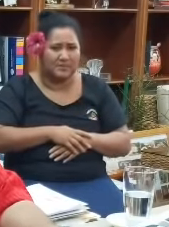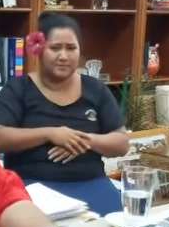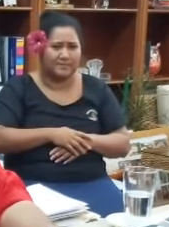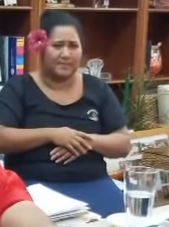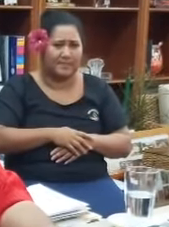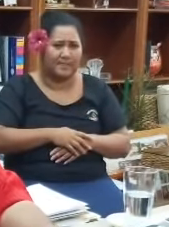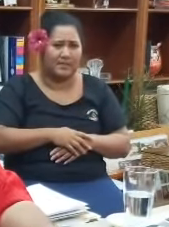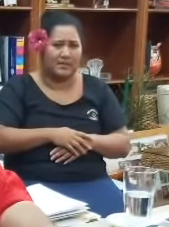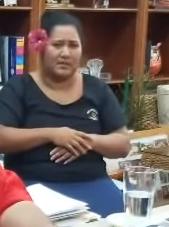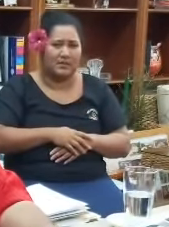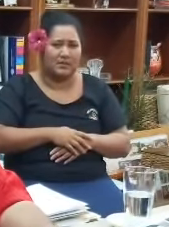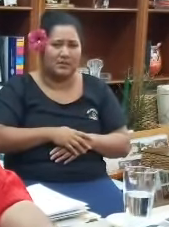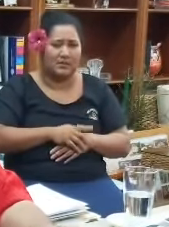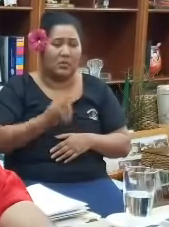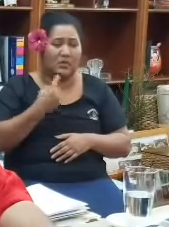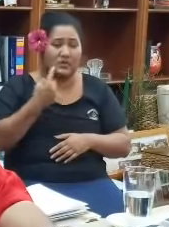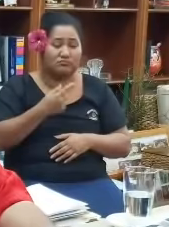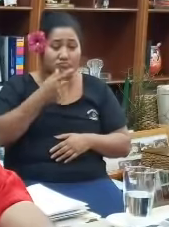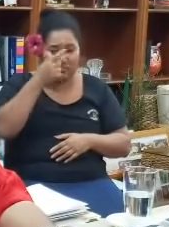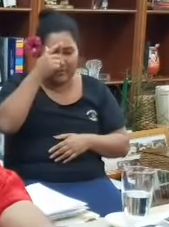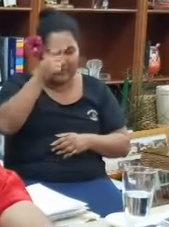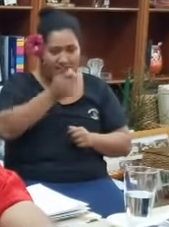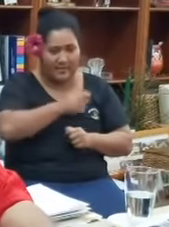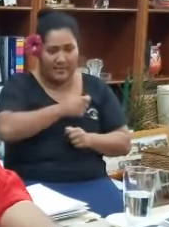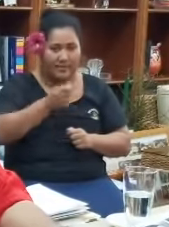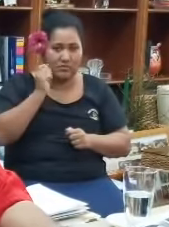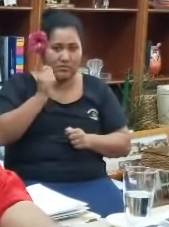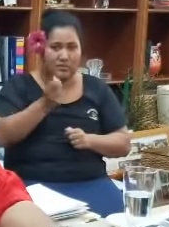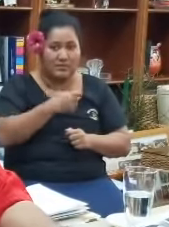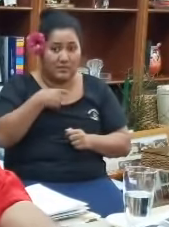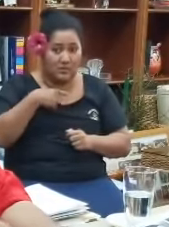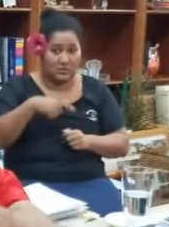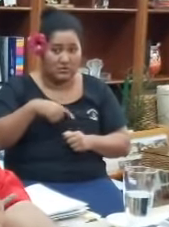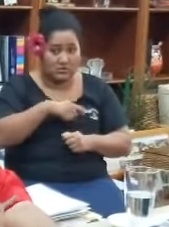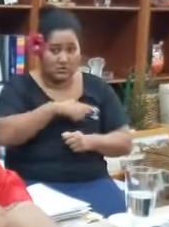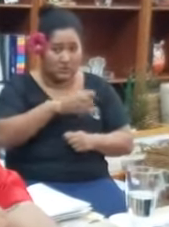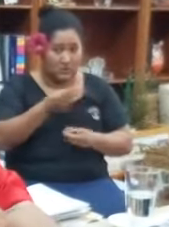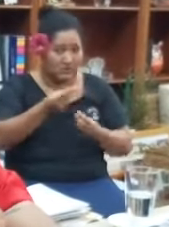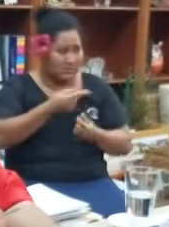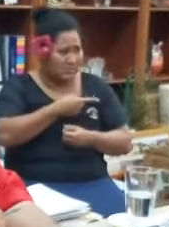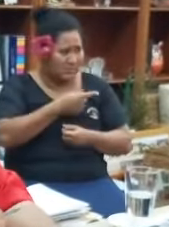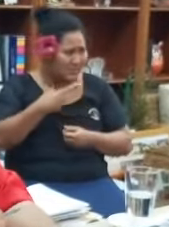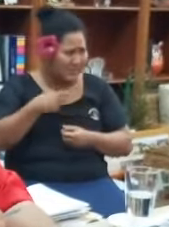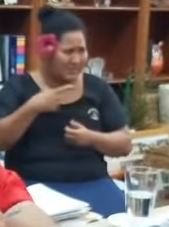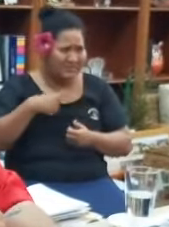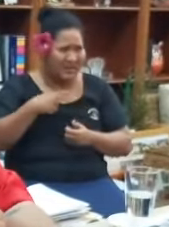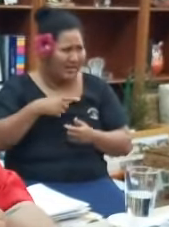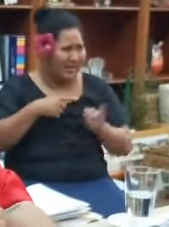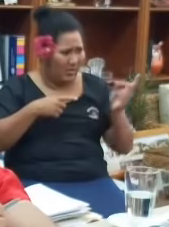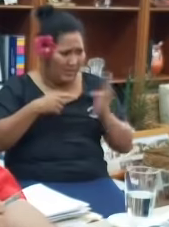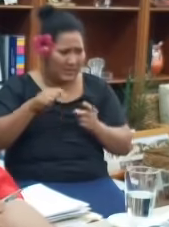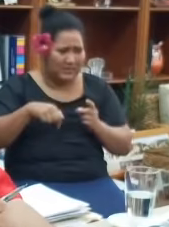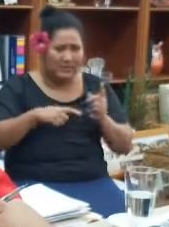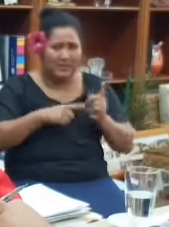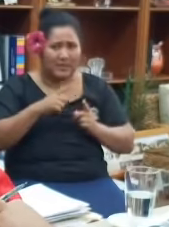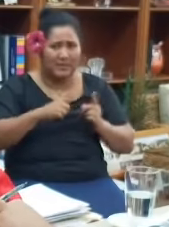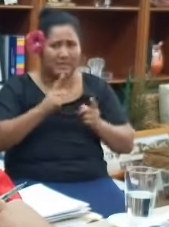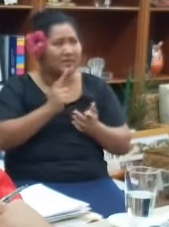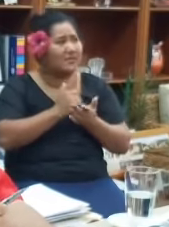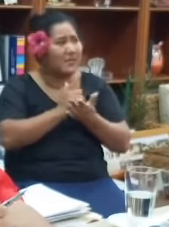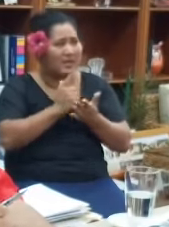ya pulen an malolin fai pole. Wa kan fa penge ele sa mala o ma ye. A la ke